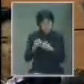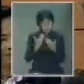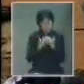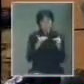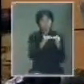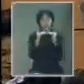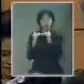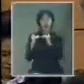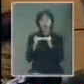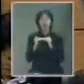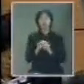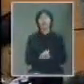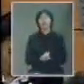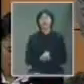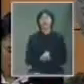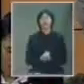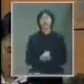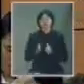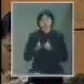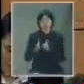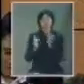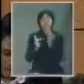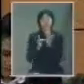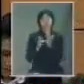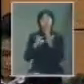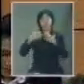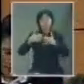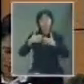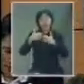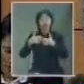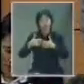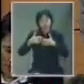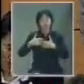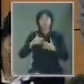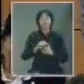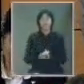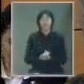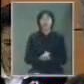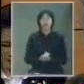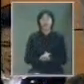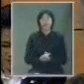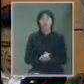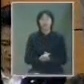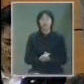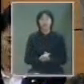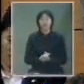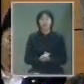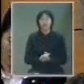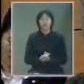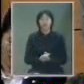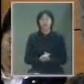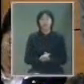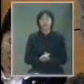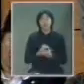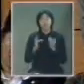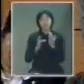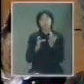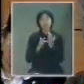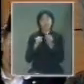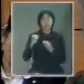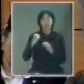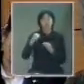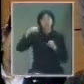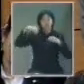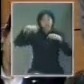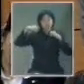สาขาเทคโนโลยียานยนต์ชุดทดลองเทคโนโลยีพลังงานไฟฟ้